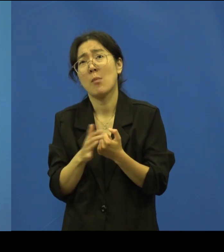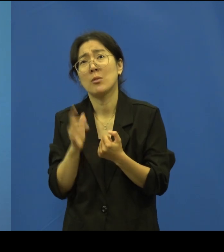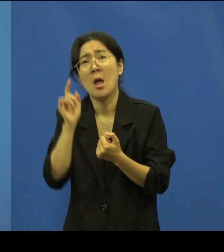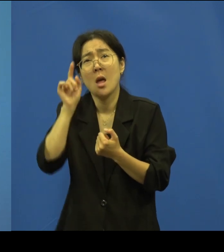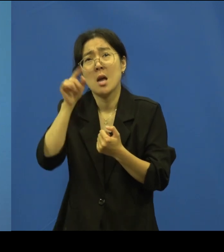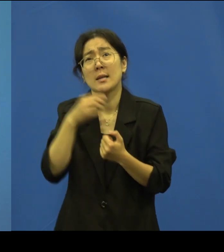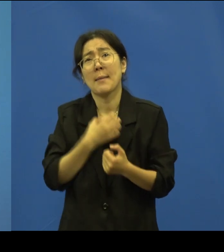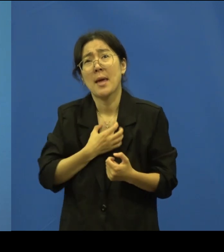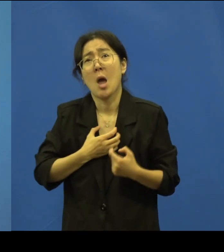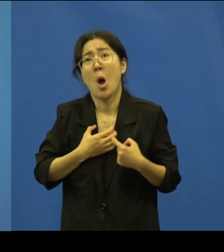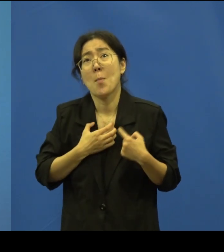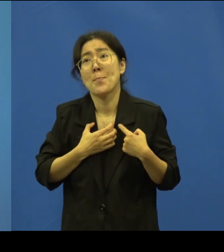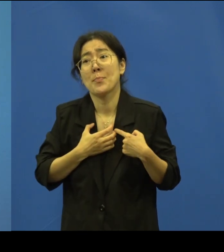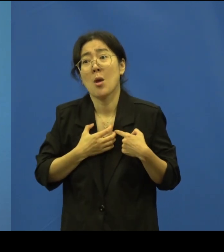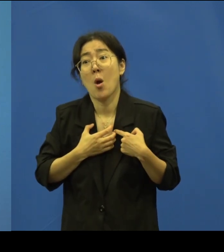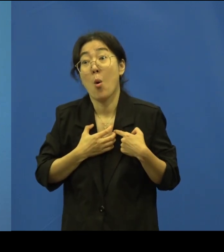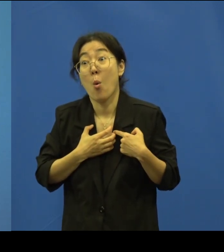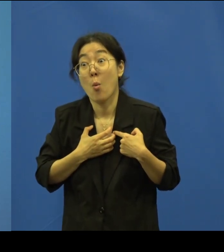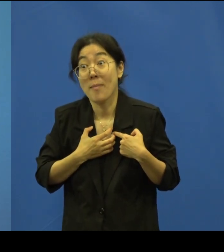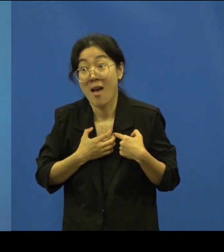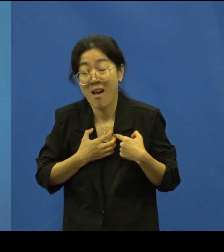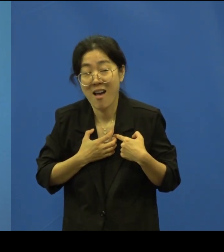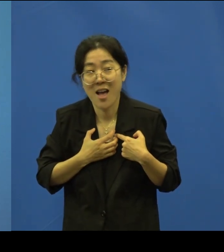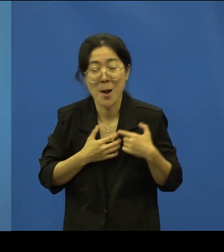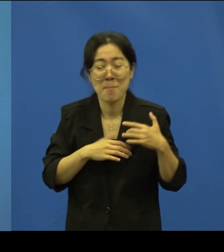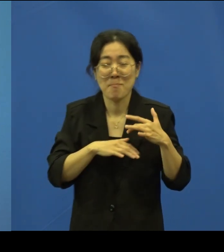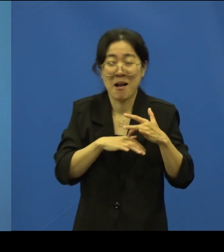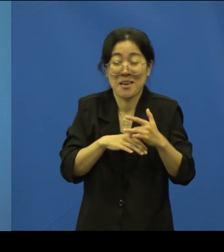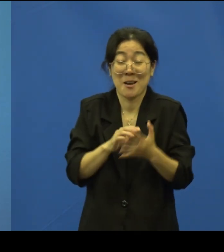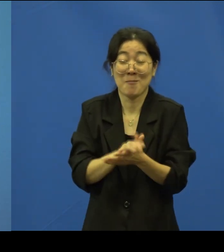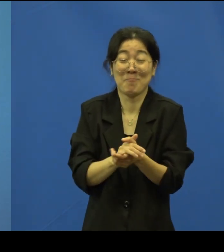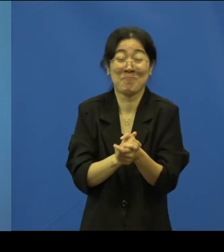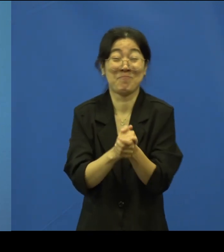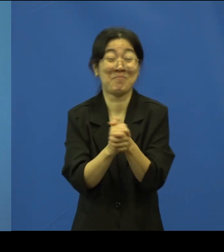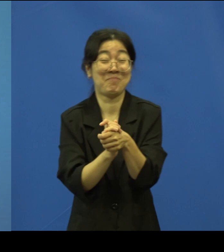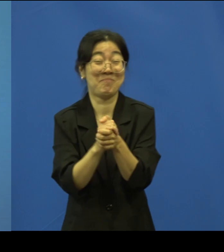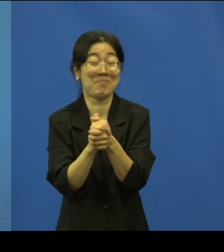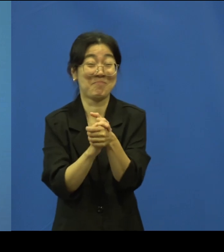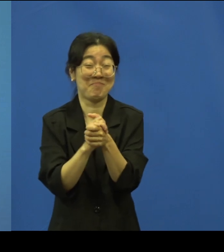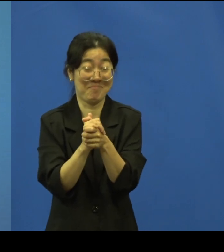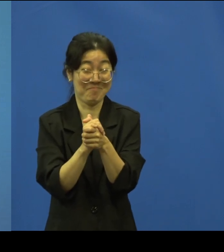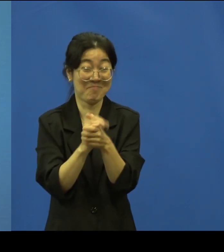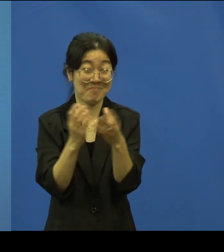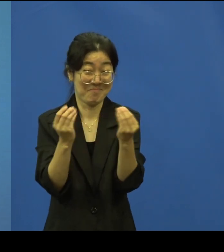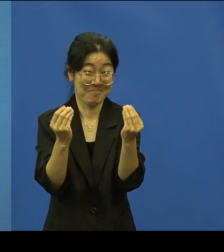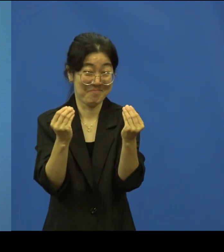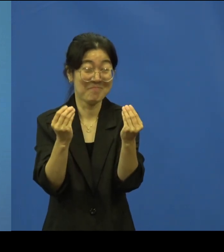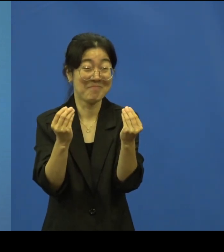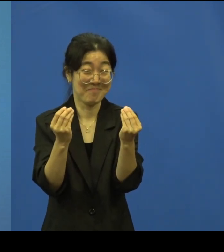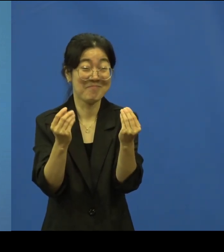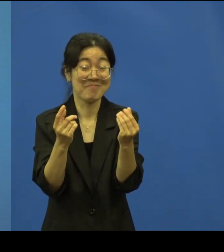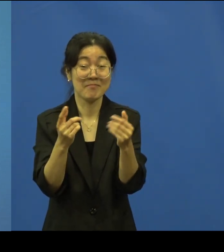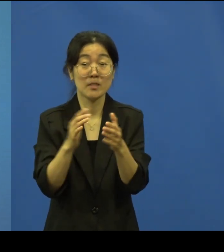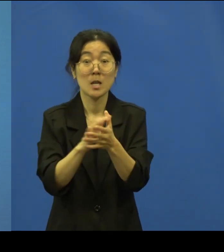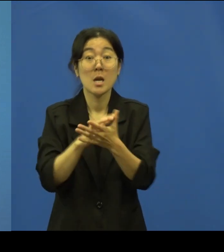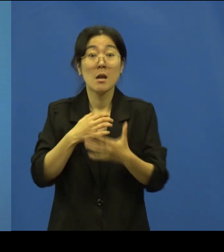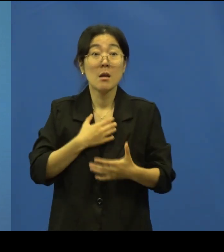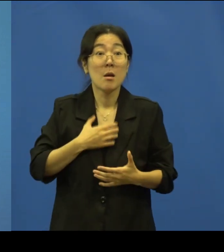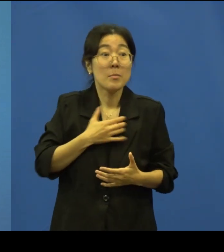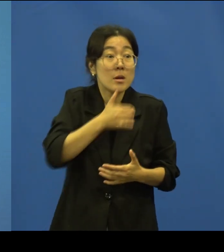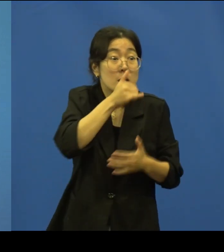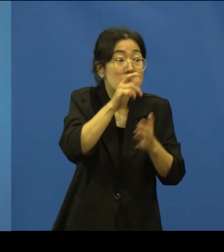결국은 마귀가 원하는 미래가 오도록 만드는 것, 이것이 바로 마귀의 작전이거든요.